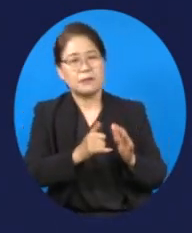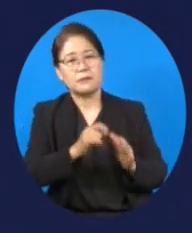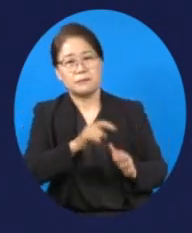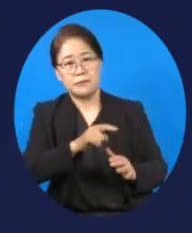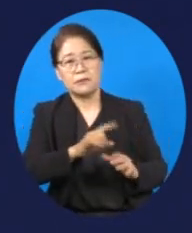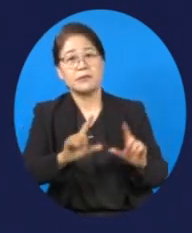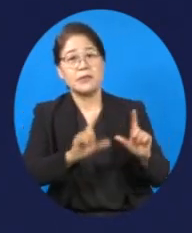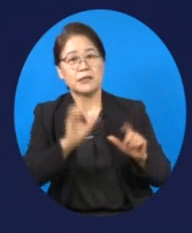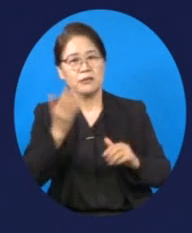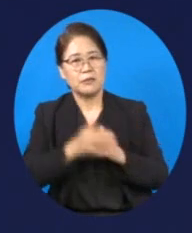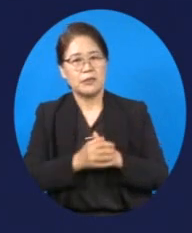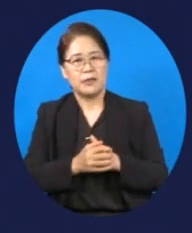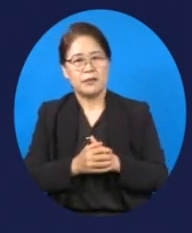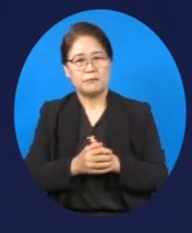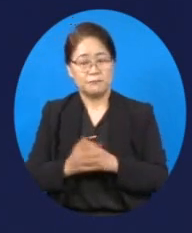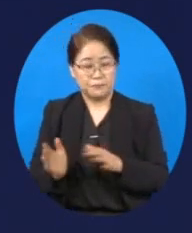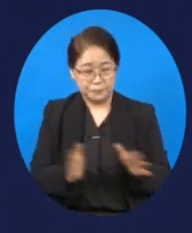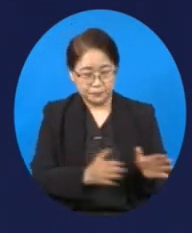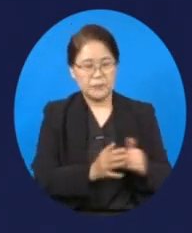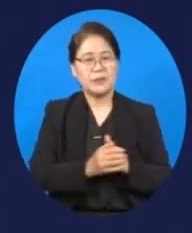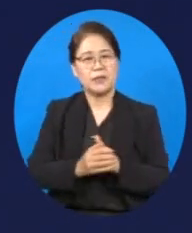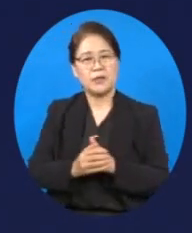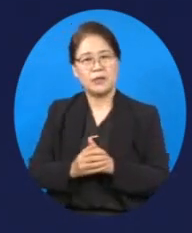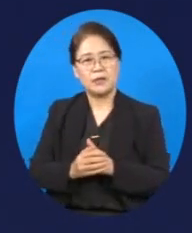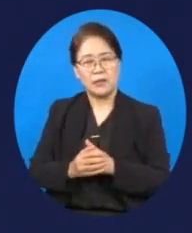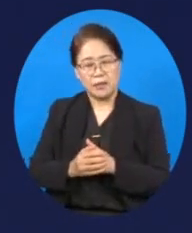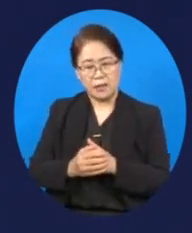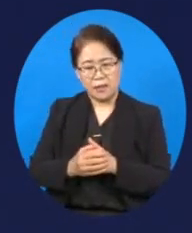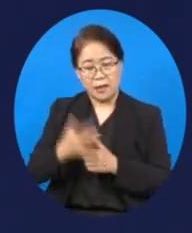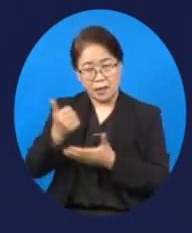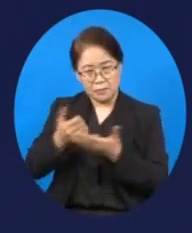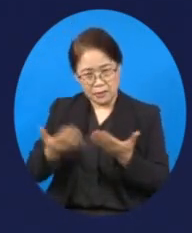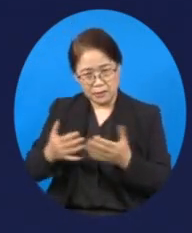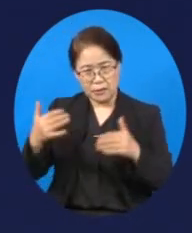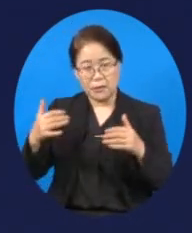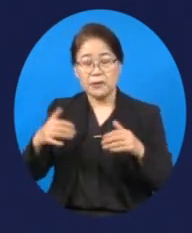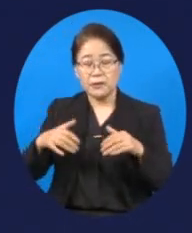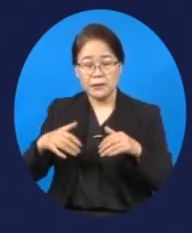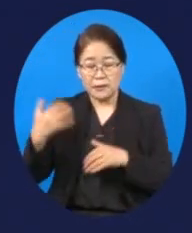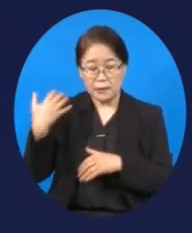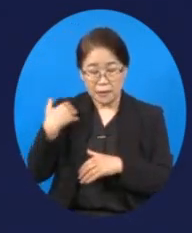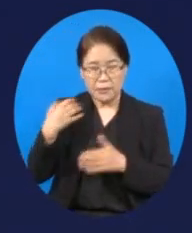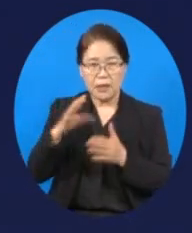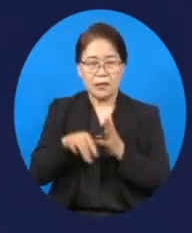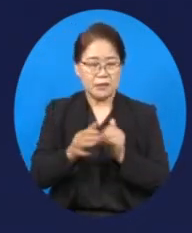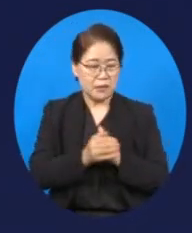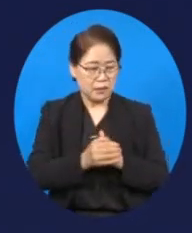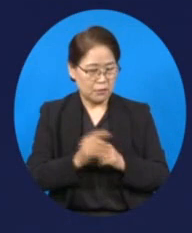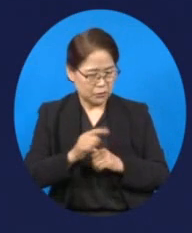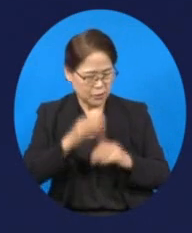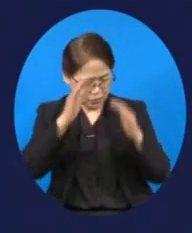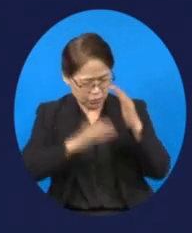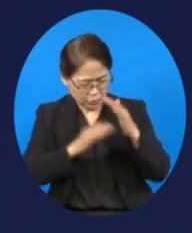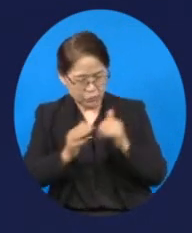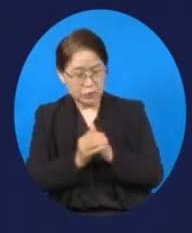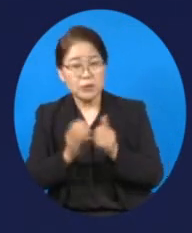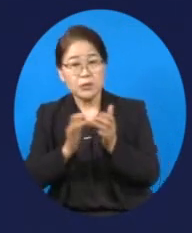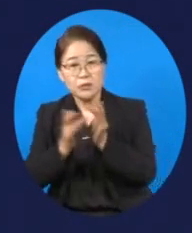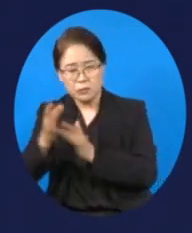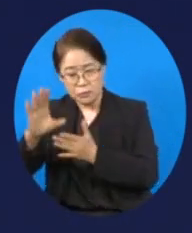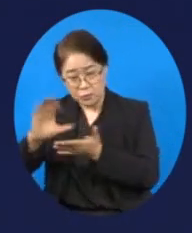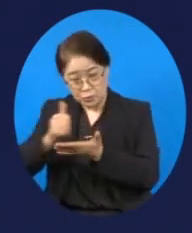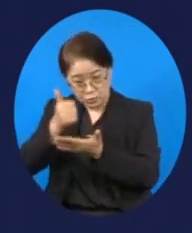자 목회를 하면서 보니까요 자 어떤 성도는 이거 예수 그리스도의 빛을